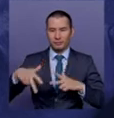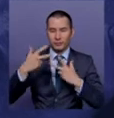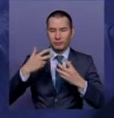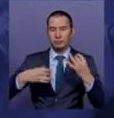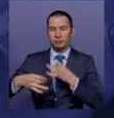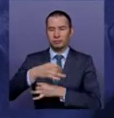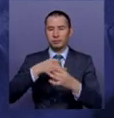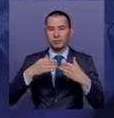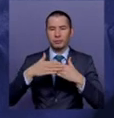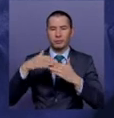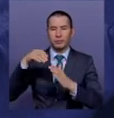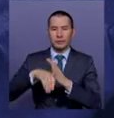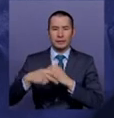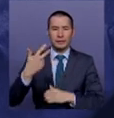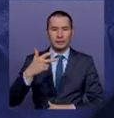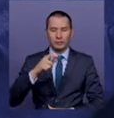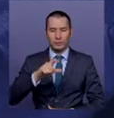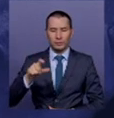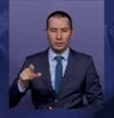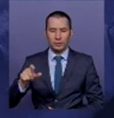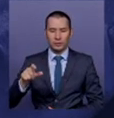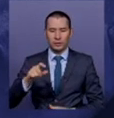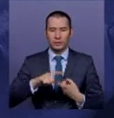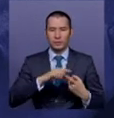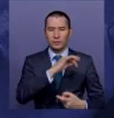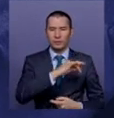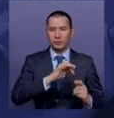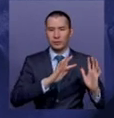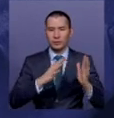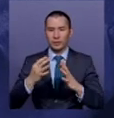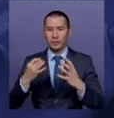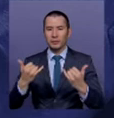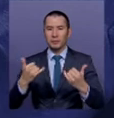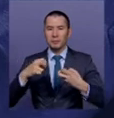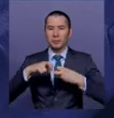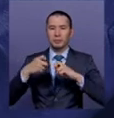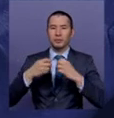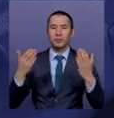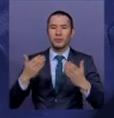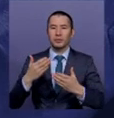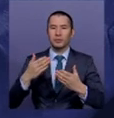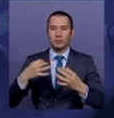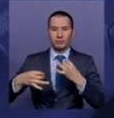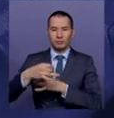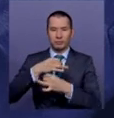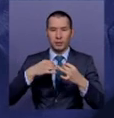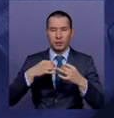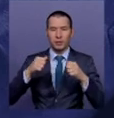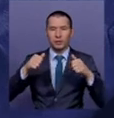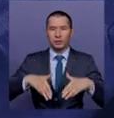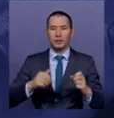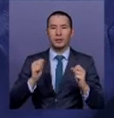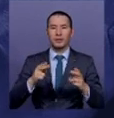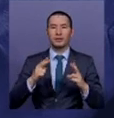30-ға жуық спикер қатысты. Олар тарихи тақырыптан өзге бүгінгі жаһандық проблемаларды қаузады. Бар қиындықты жеңу үшін алдағы атқарылар